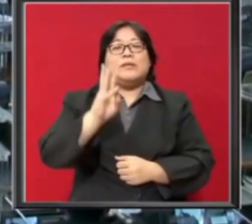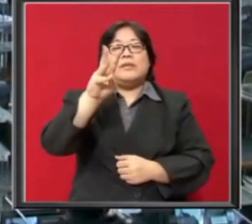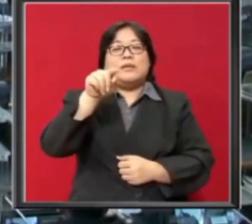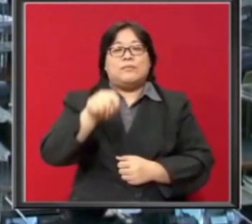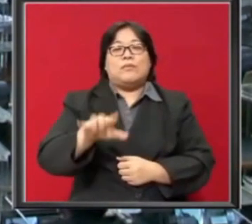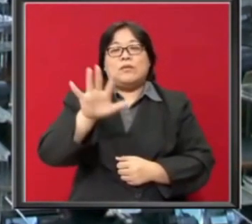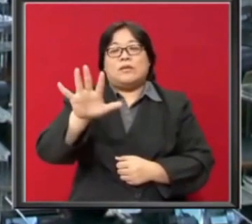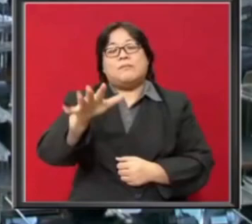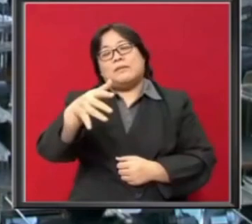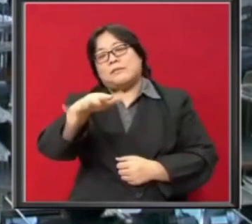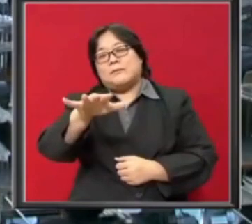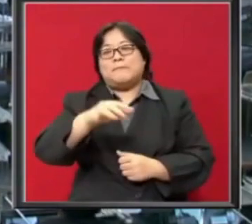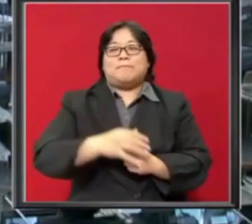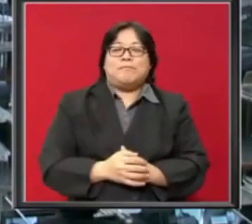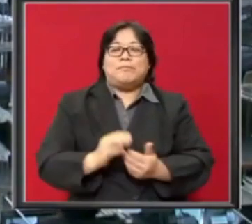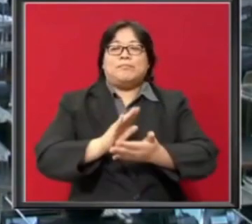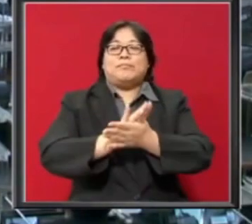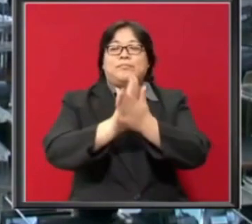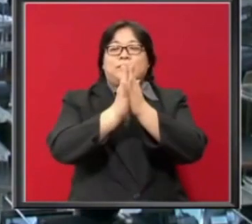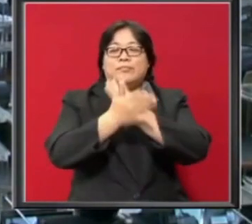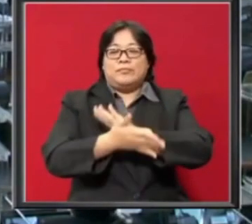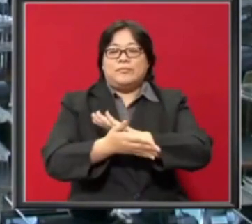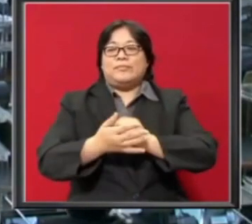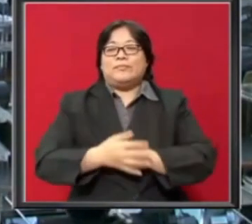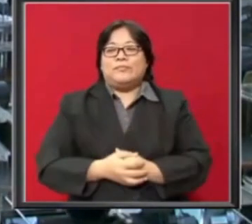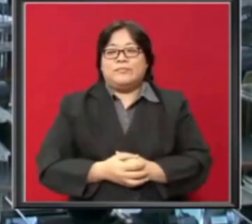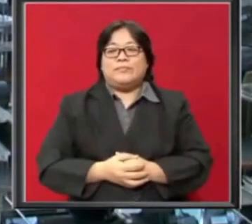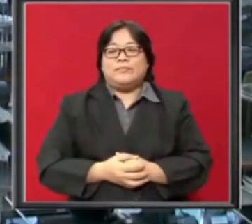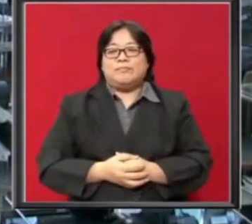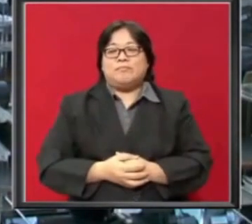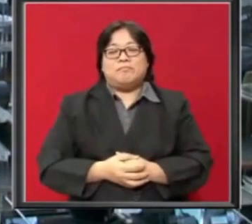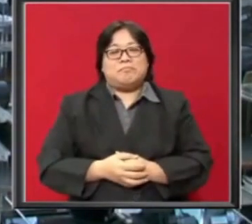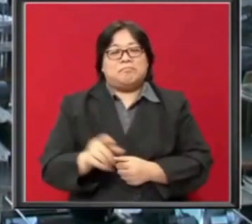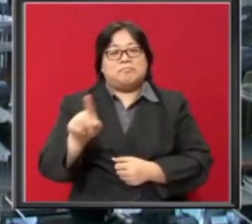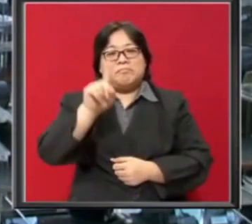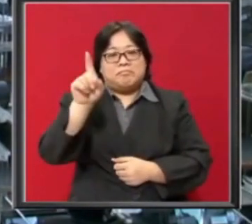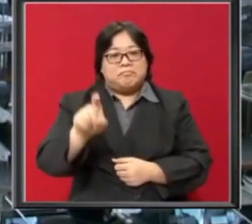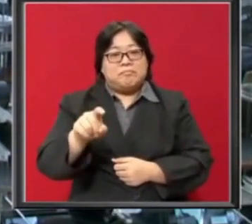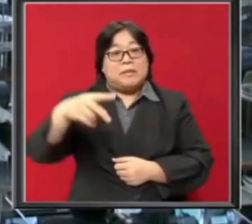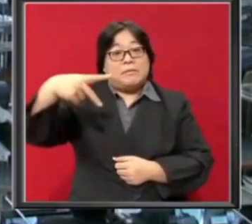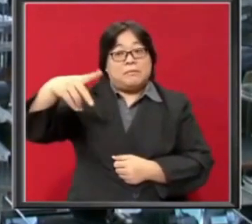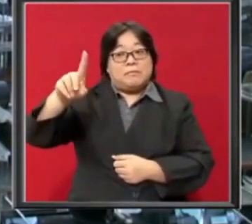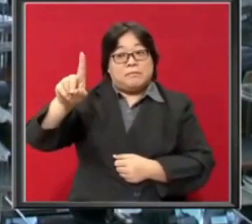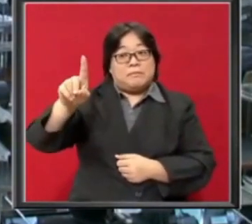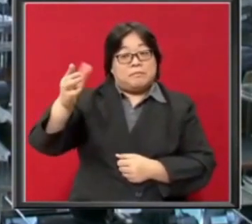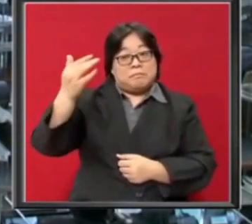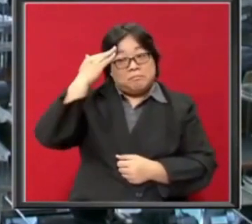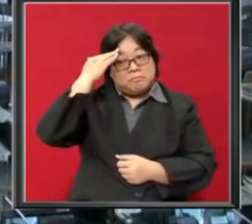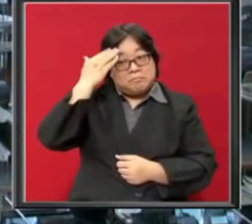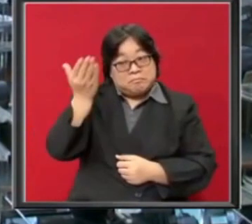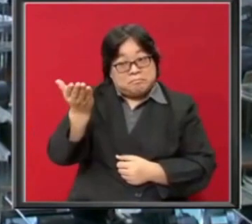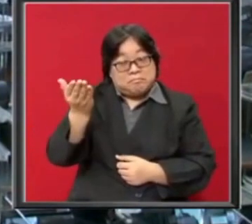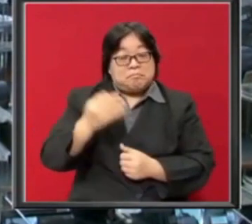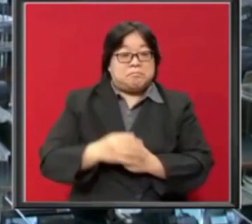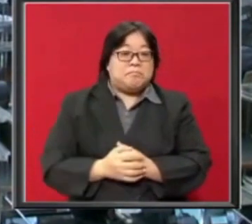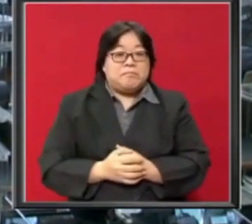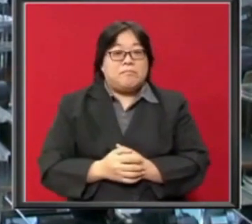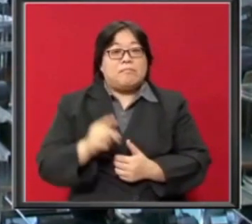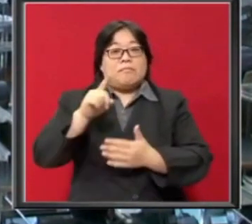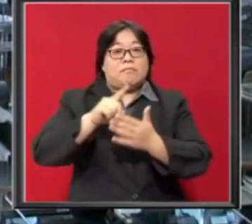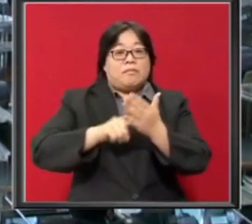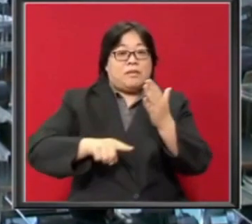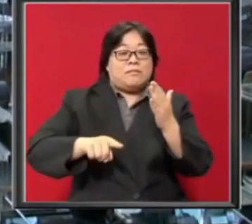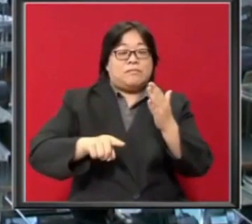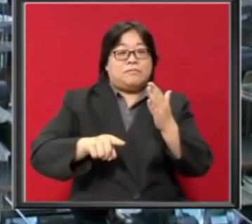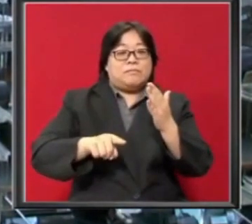66 lebih kurang jadi adkah protection beranggapan bahwa aku yang